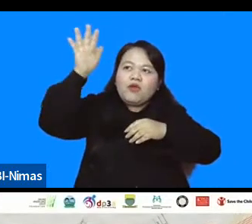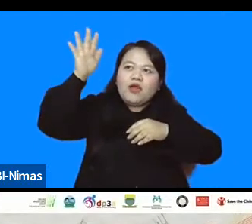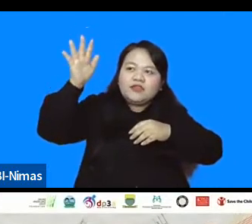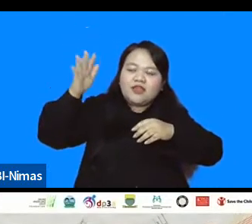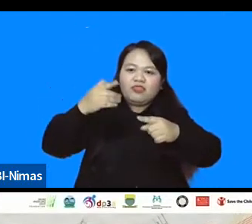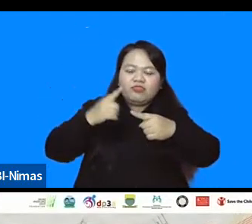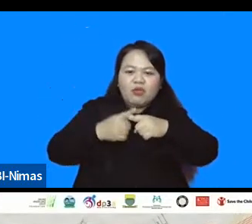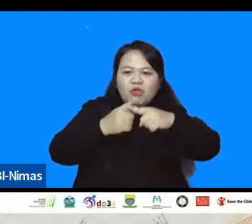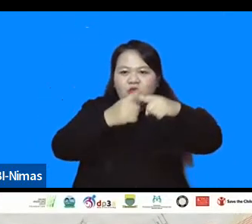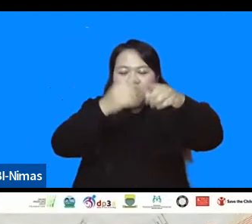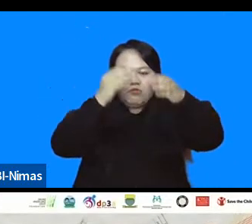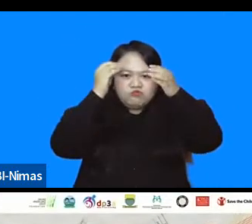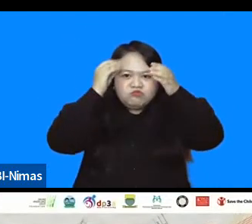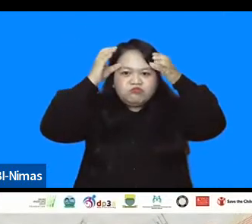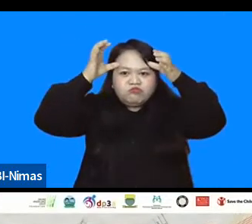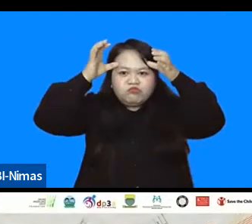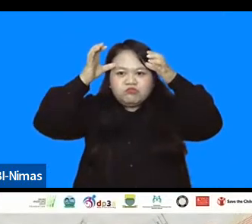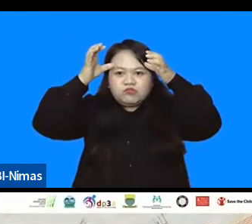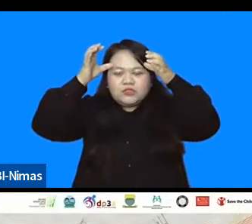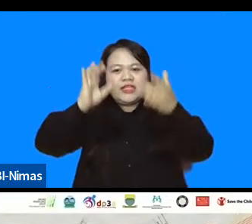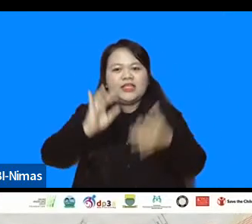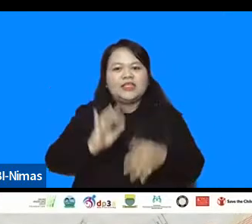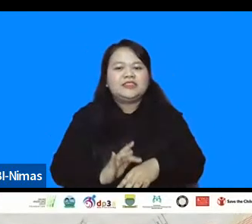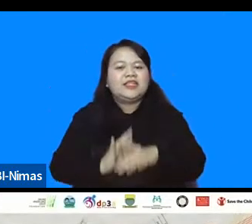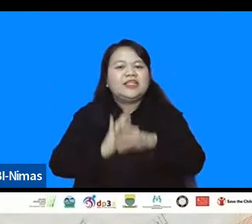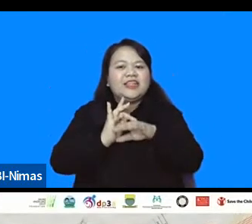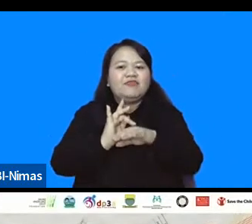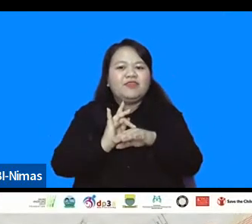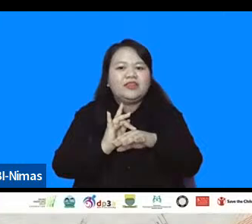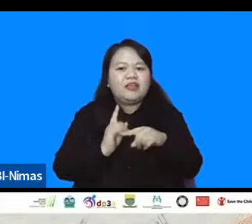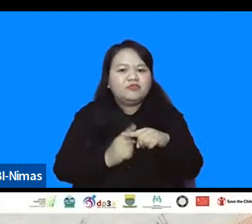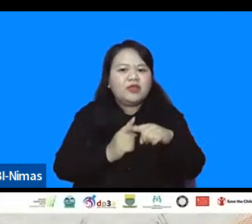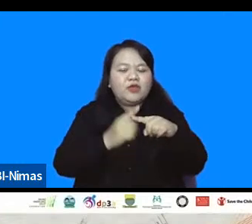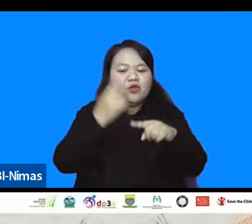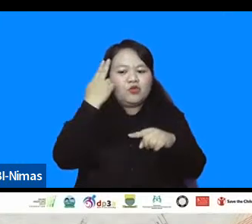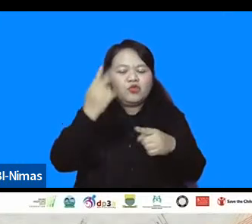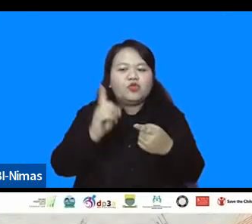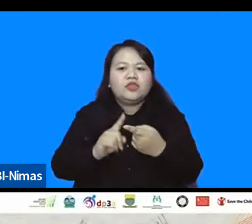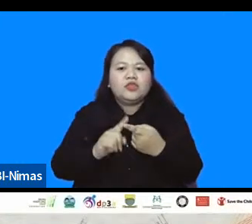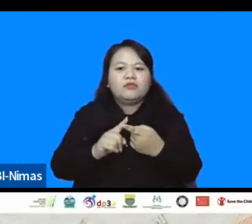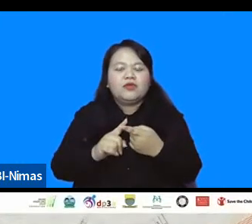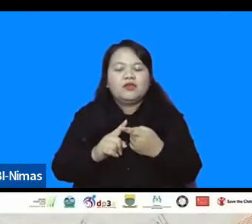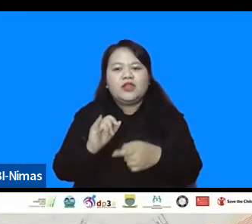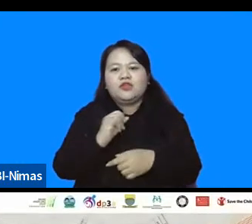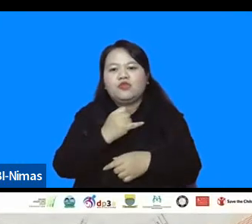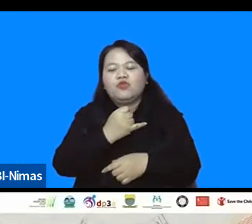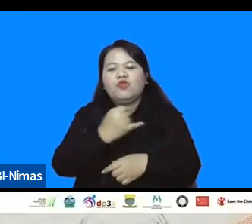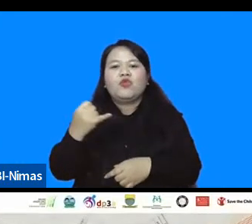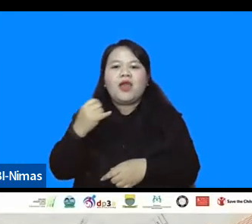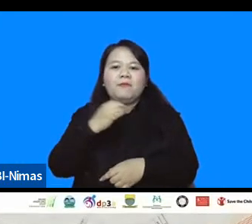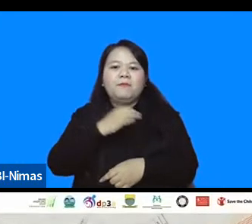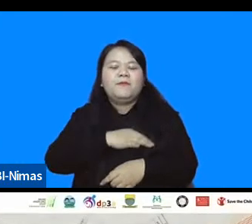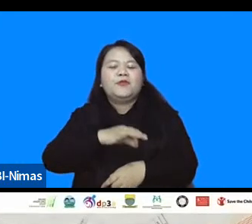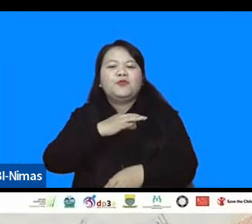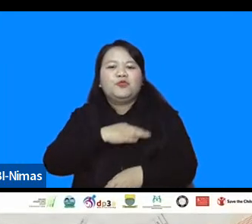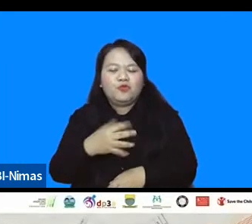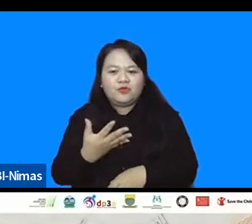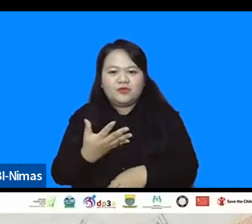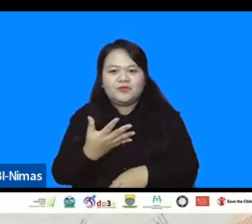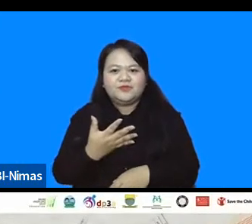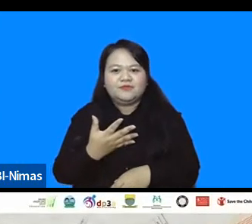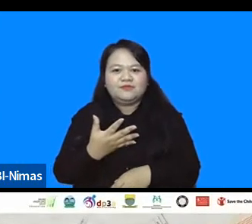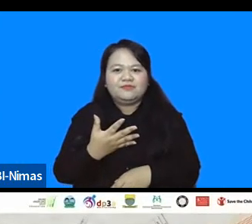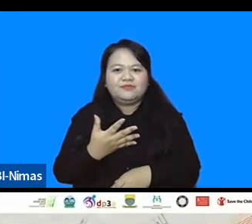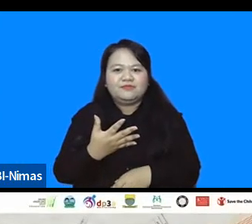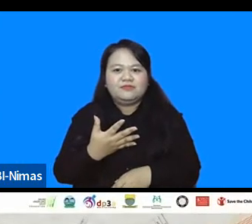gitu ya, dan jangan lupa tingkatkan juga sensitivitas kalian gitu ya terhadap teman-teman yang kurang beruntung. Jangan lupa,